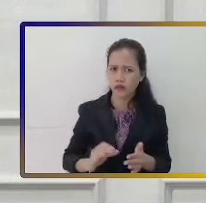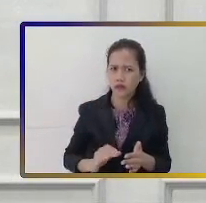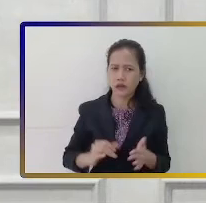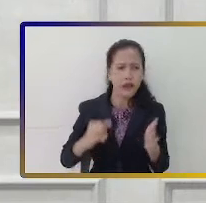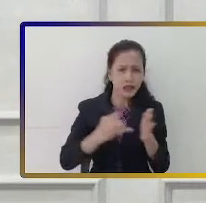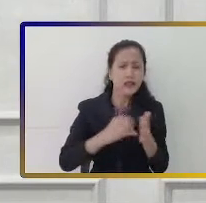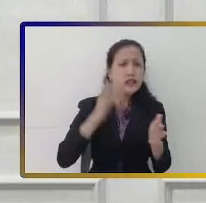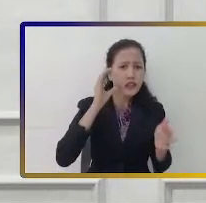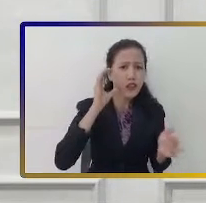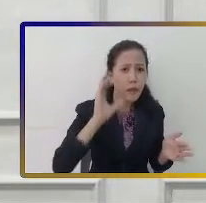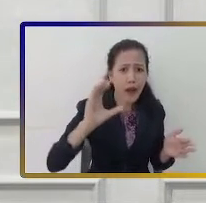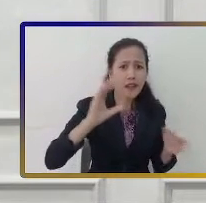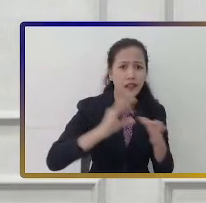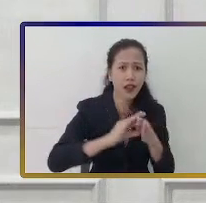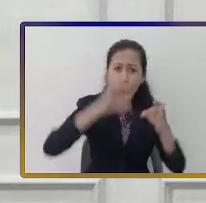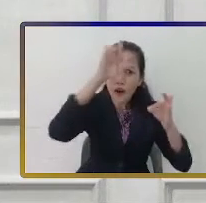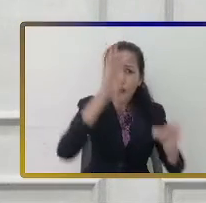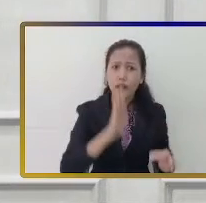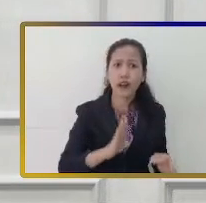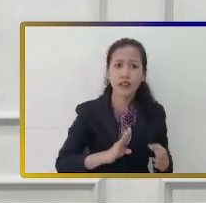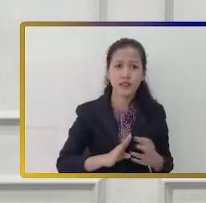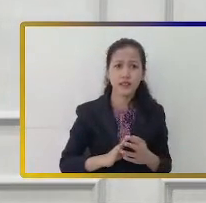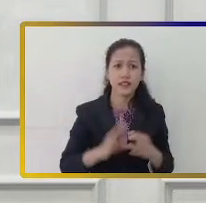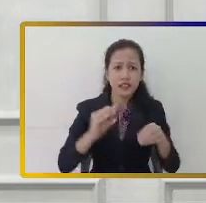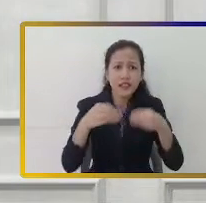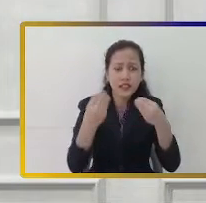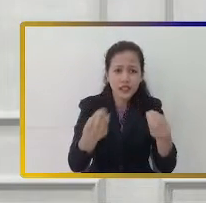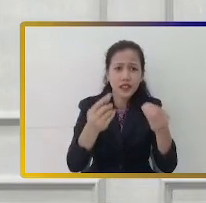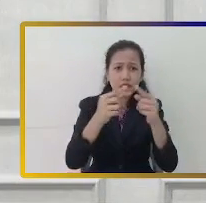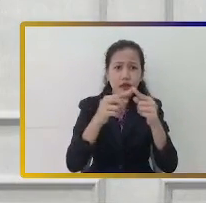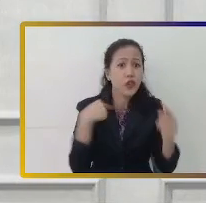an opinion, but it is a command.